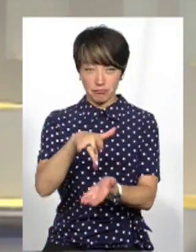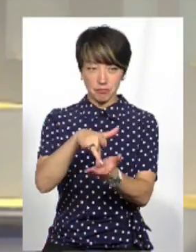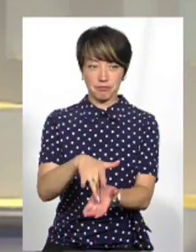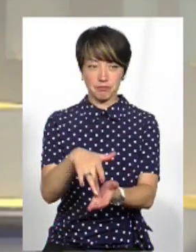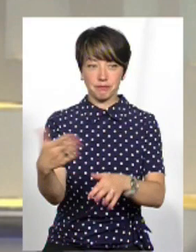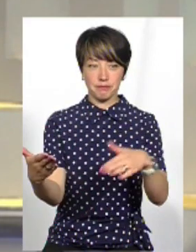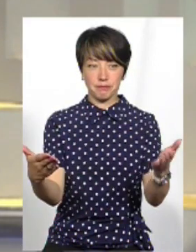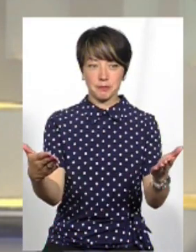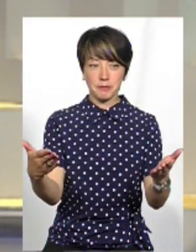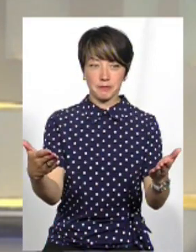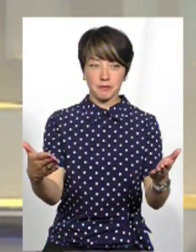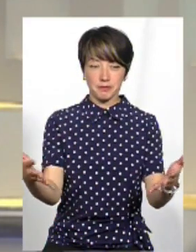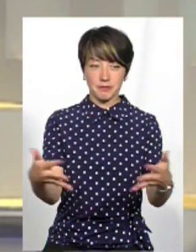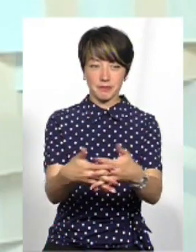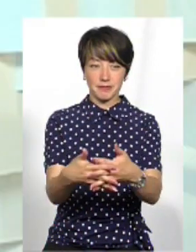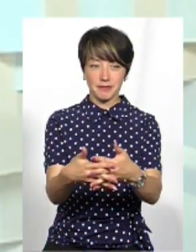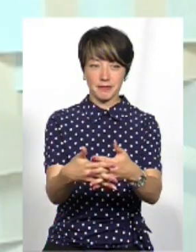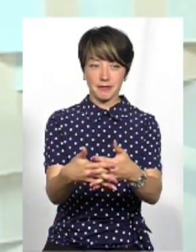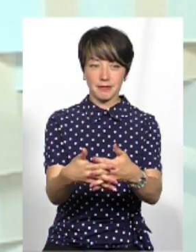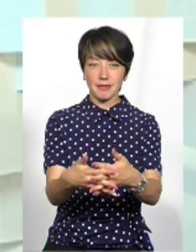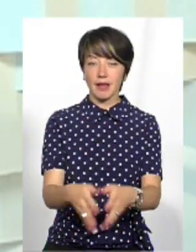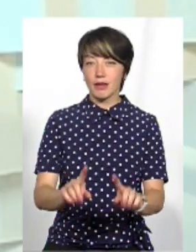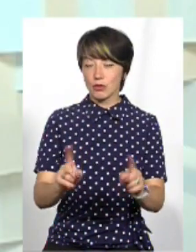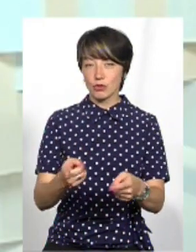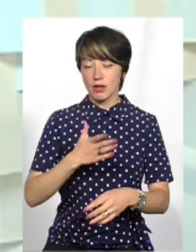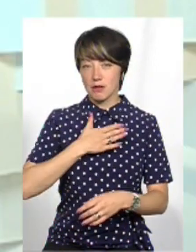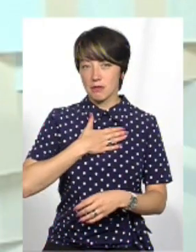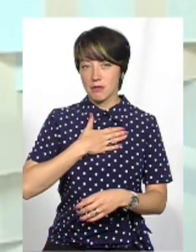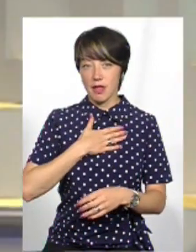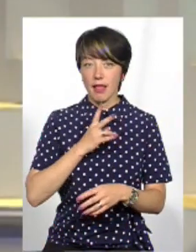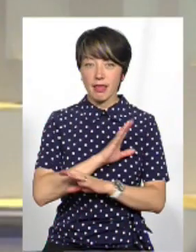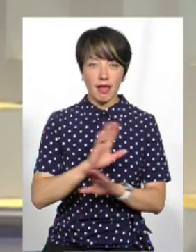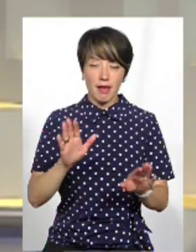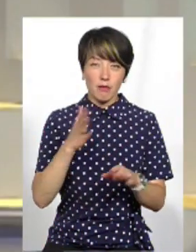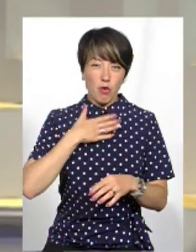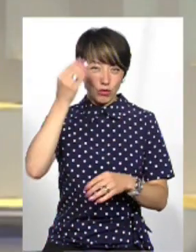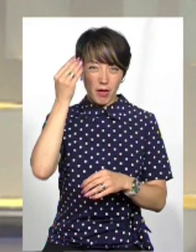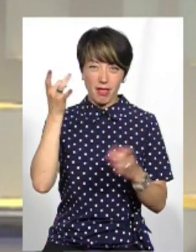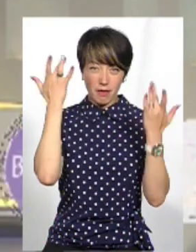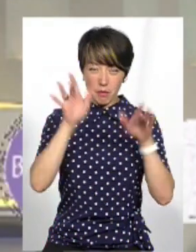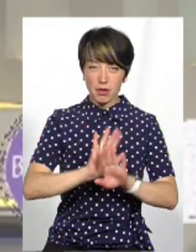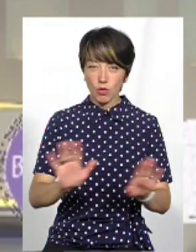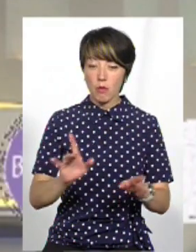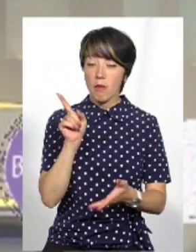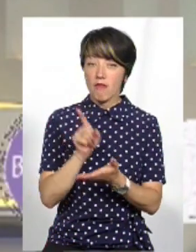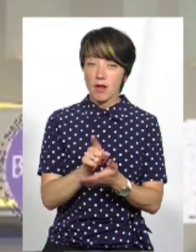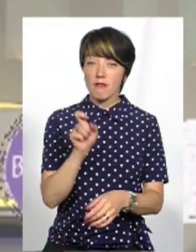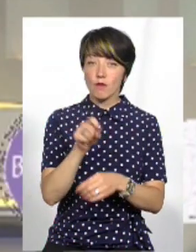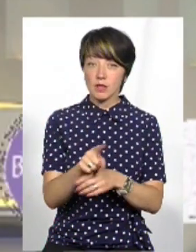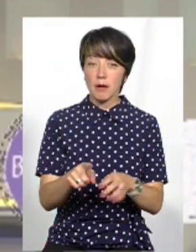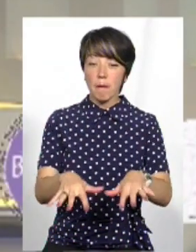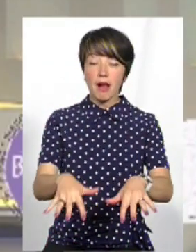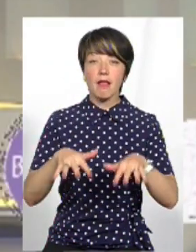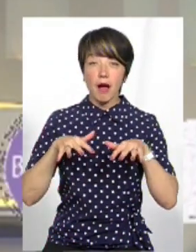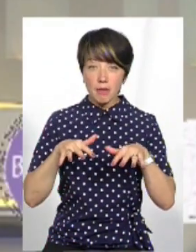навіть на герб нашої області, які перехрестя. Це дуже, як на мене, не випадково. Ми маємо виконувати функцію на сутньому парламенті,